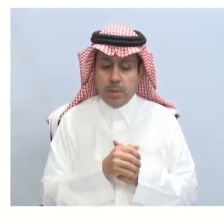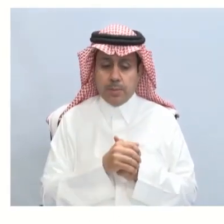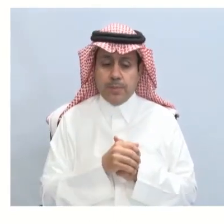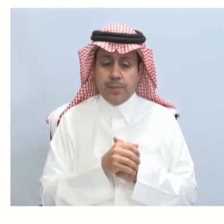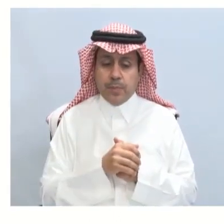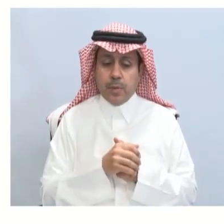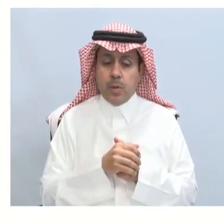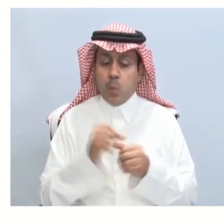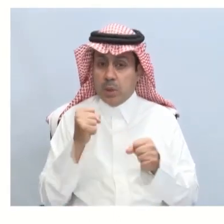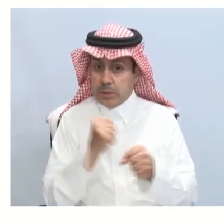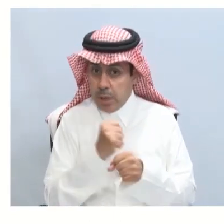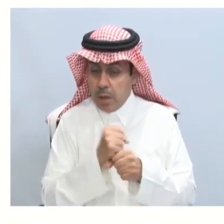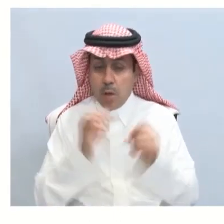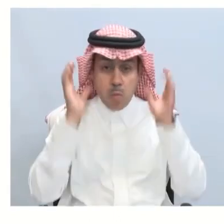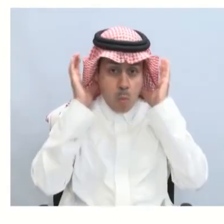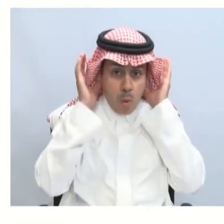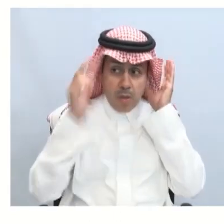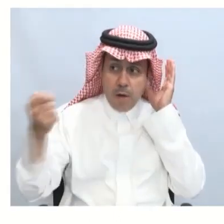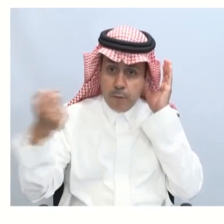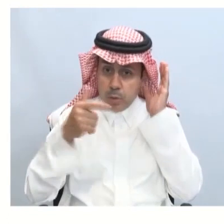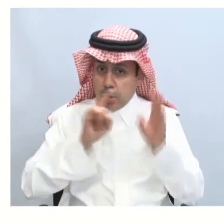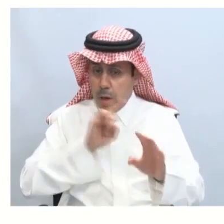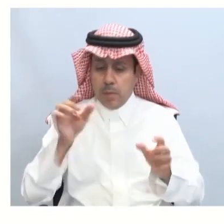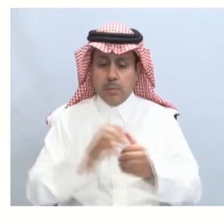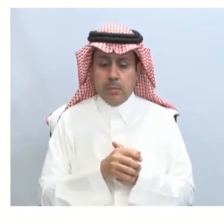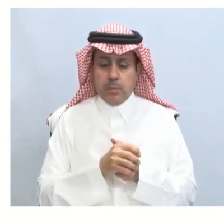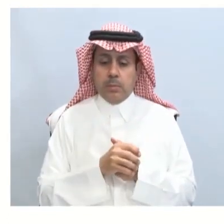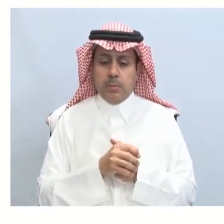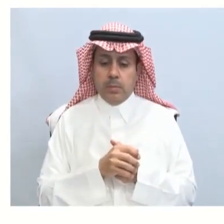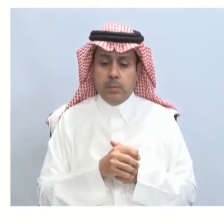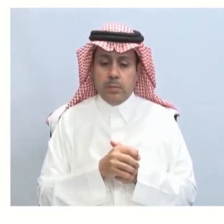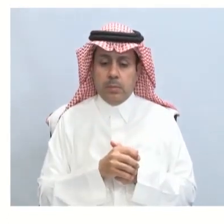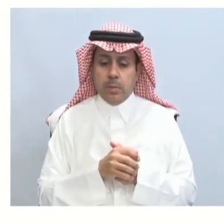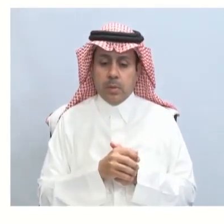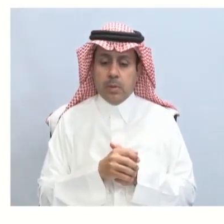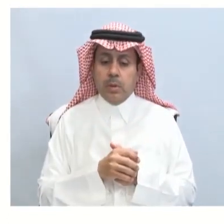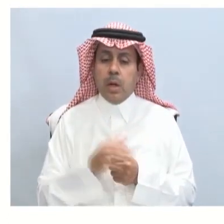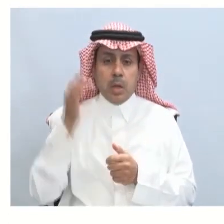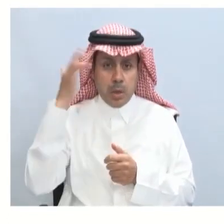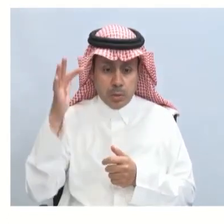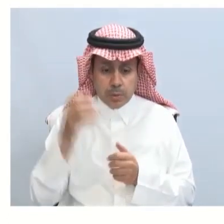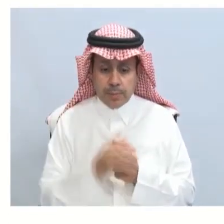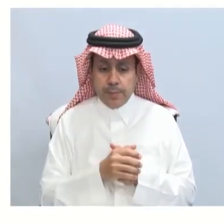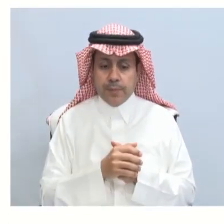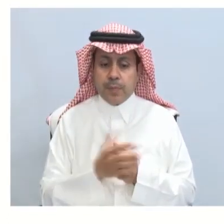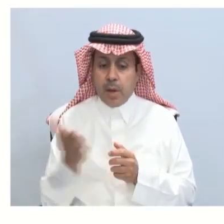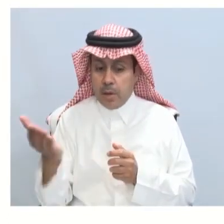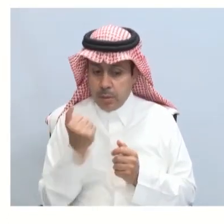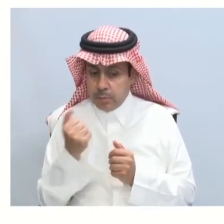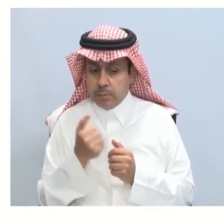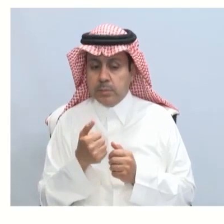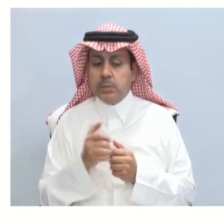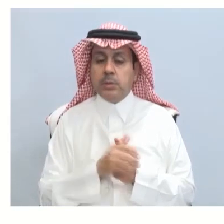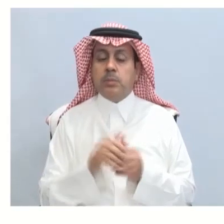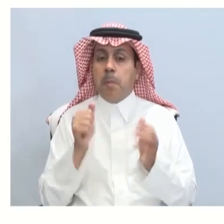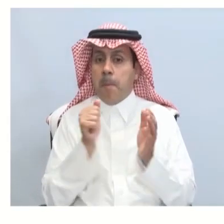وسلم واتخذ مؤذنا لا ياخذ على اذانه اجرا ولكن يجوز له ان ياخذ رزقا